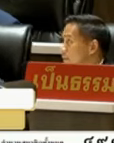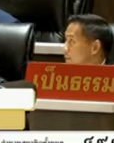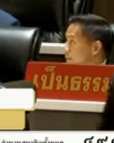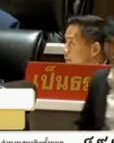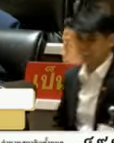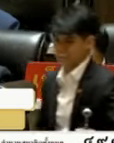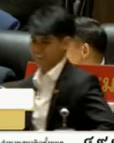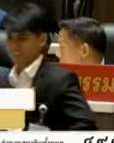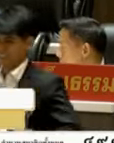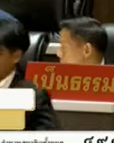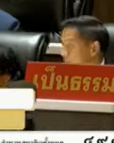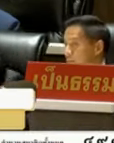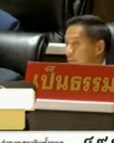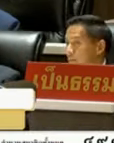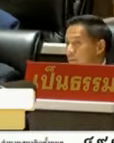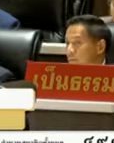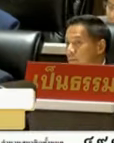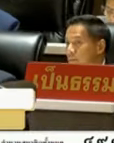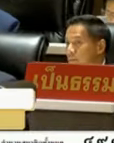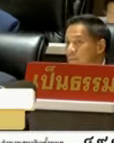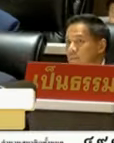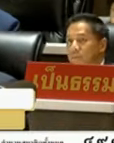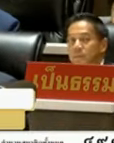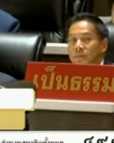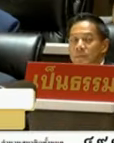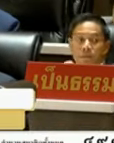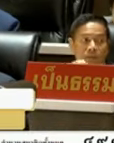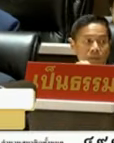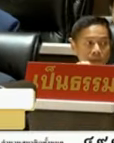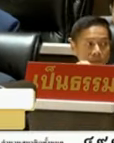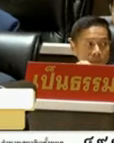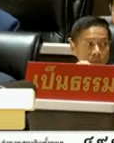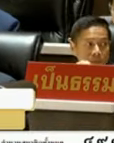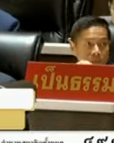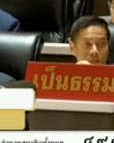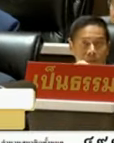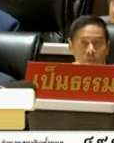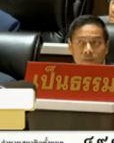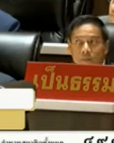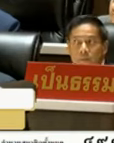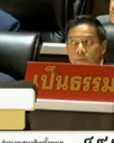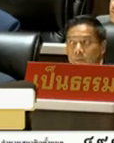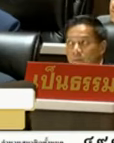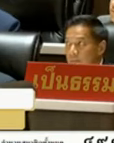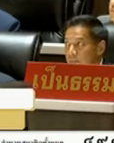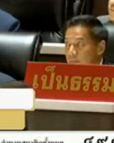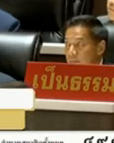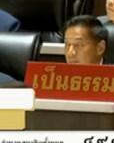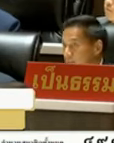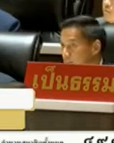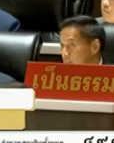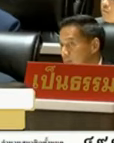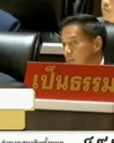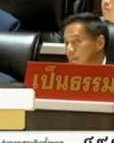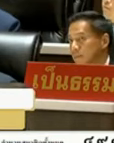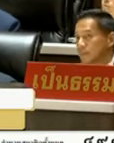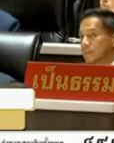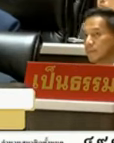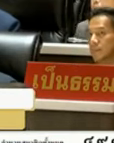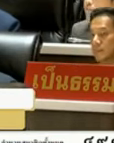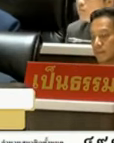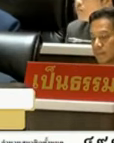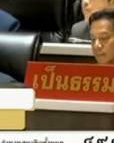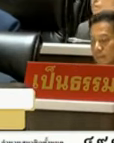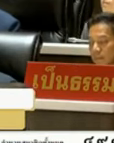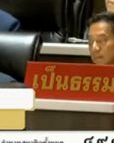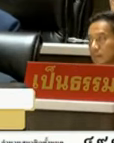อย่างเนิ่นนานและปัญหานี้แก้ตรงจุดไม่ใช่ตรงไหนครับเป็นปัญหาในส่วนของข้าราชการชั้นสูง